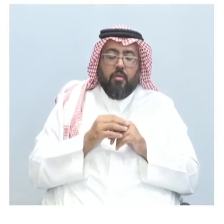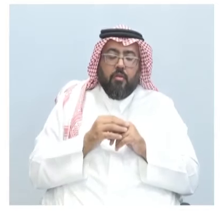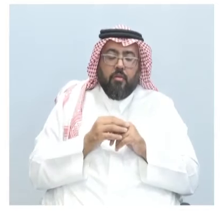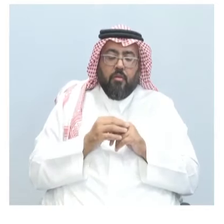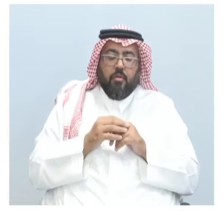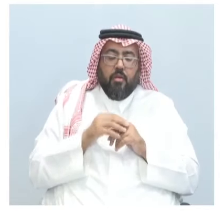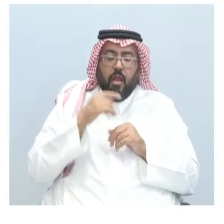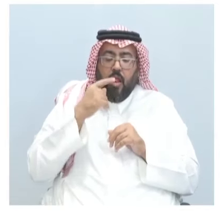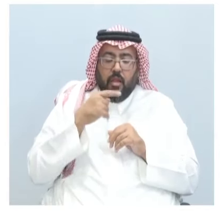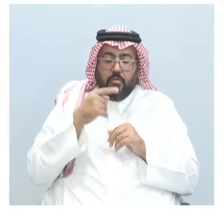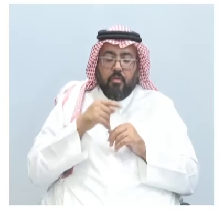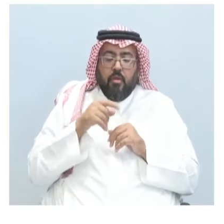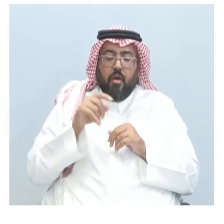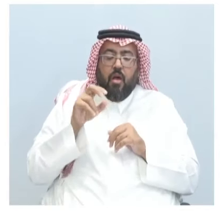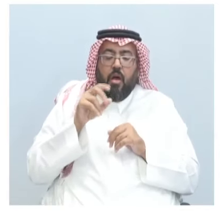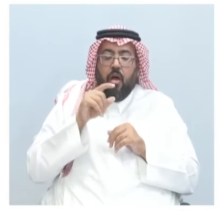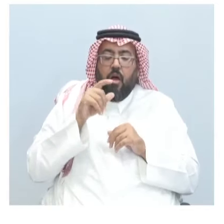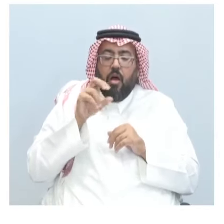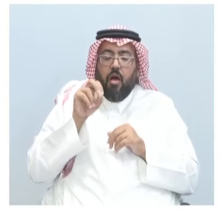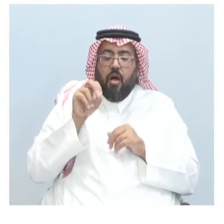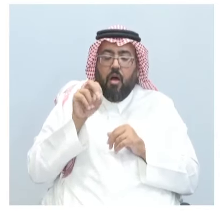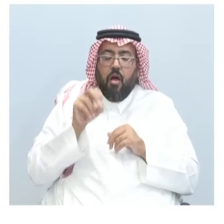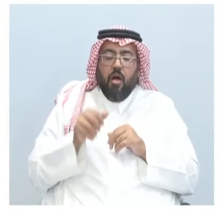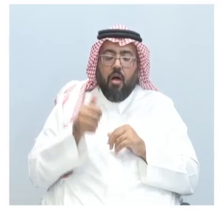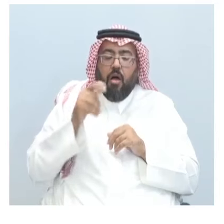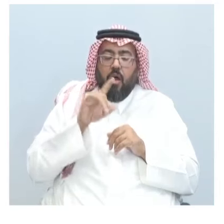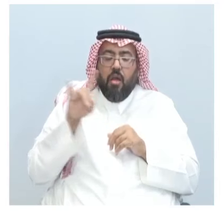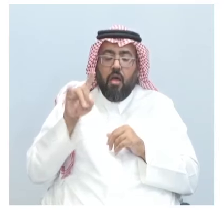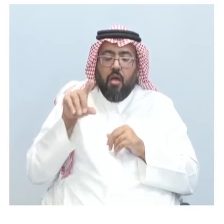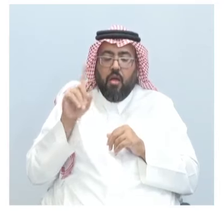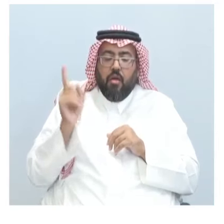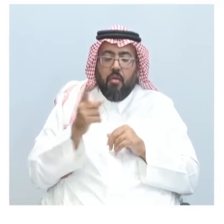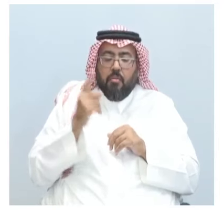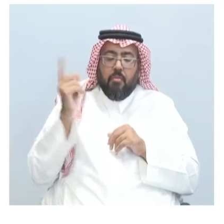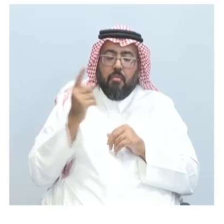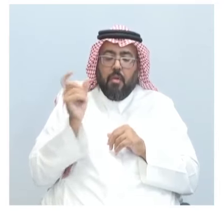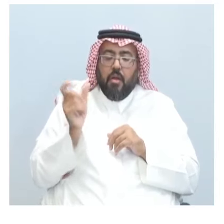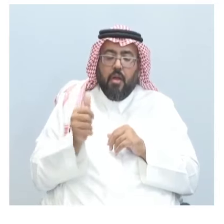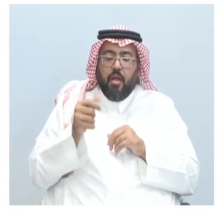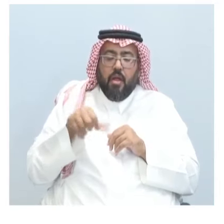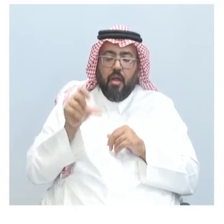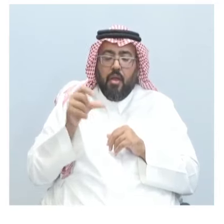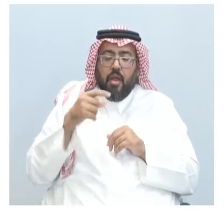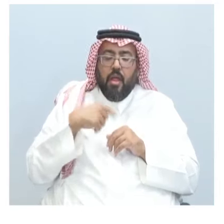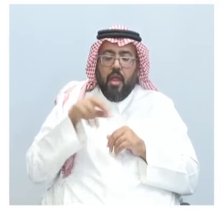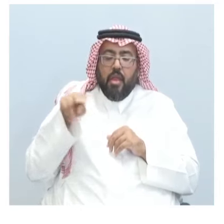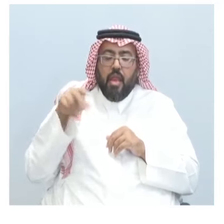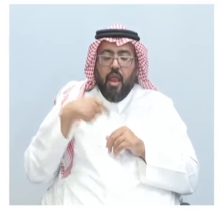على لسانهما قالا ربنا اننا نخاف ان يفرط